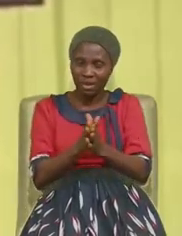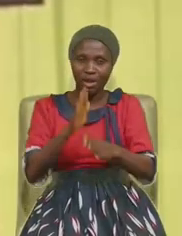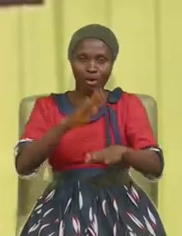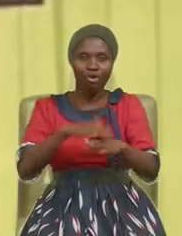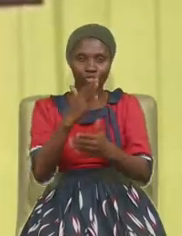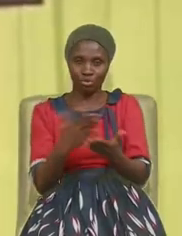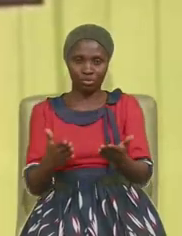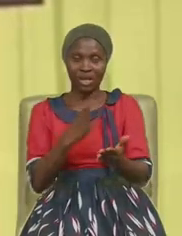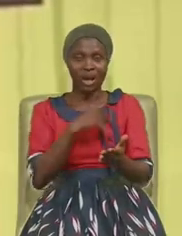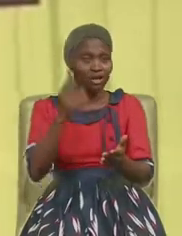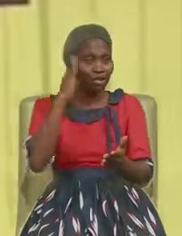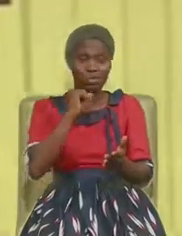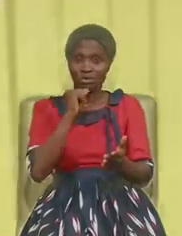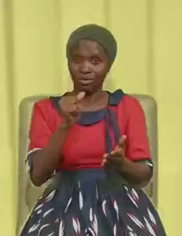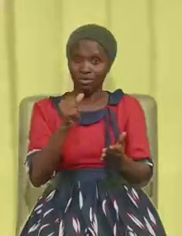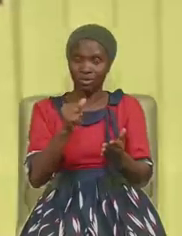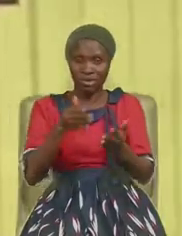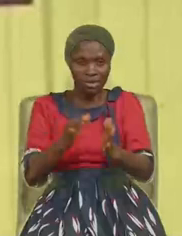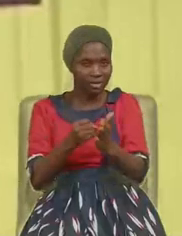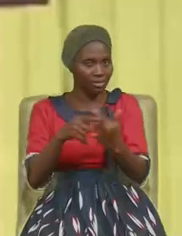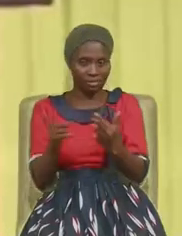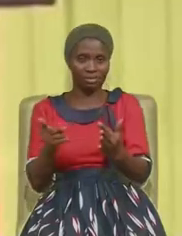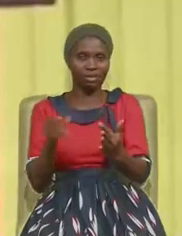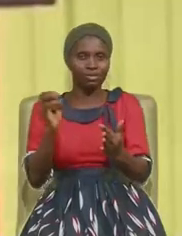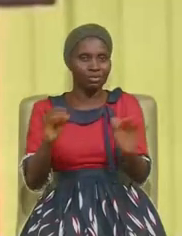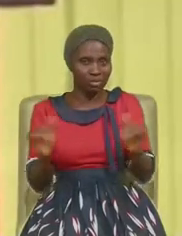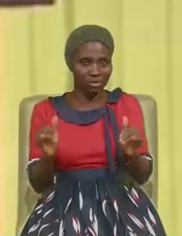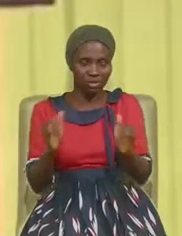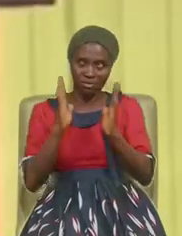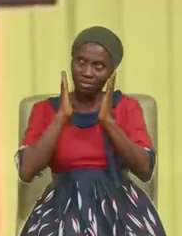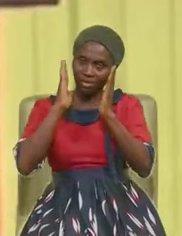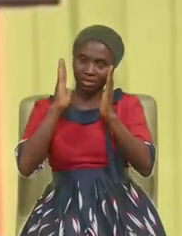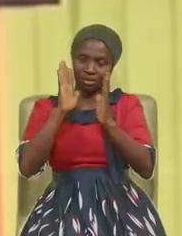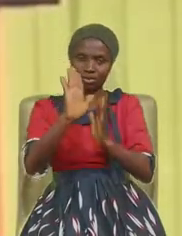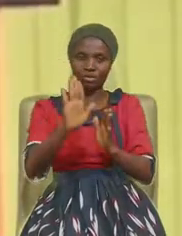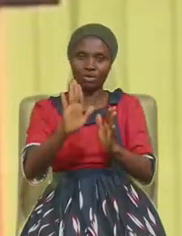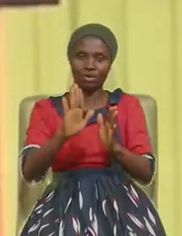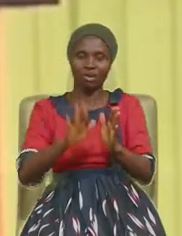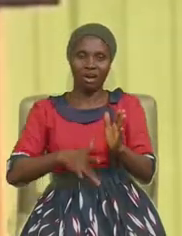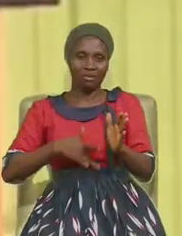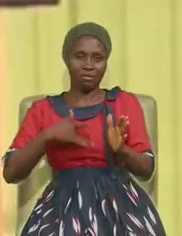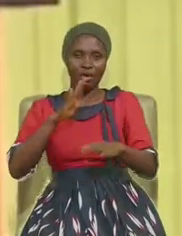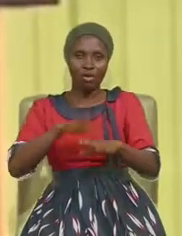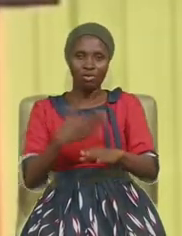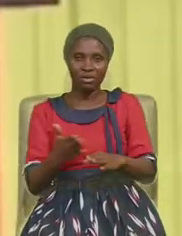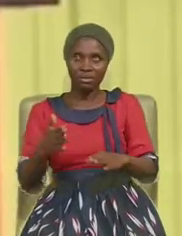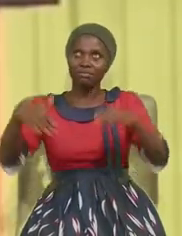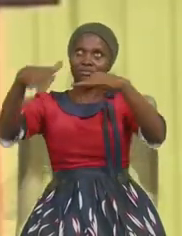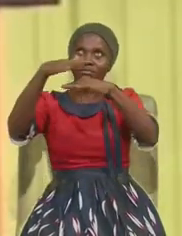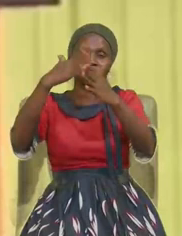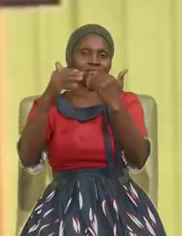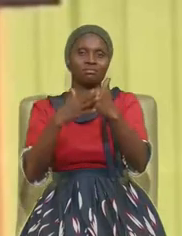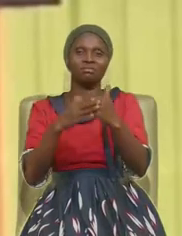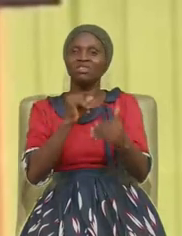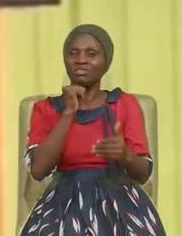laissez pas passer. Affectionnez-vous aux choses d'en haut et non à celles qui sont